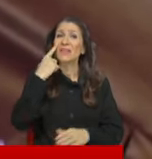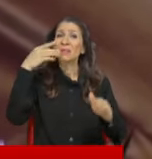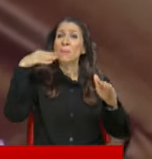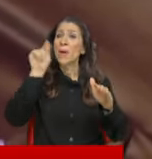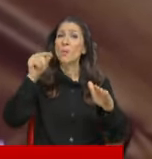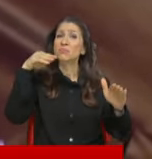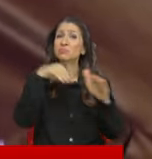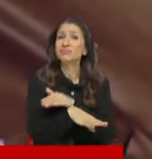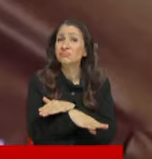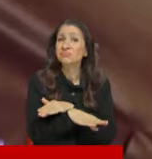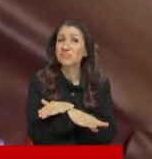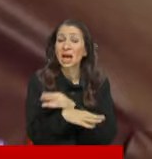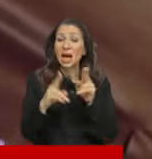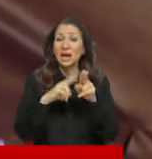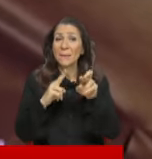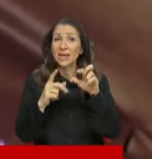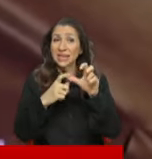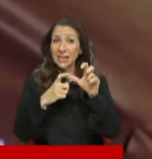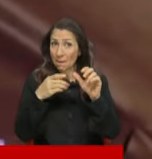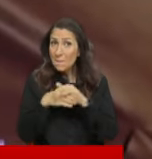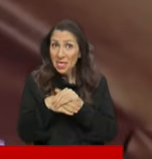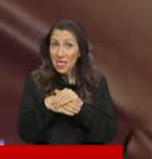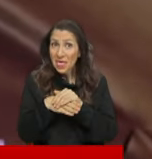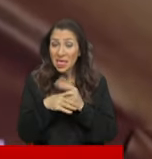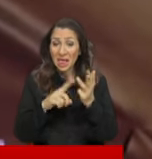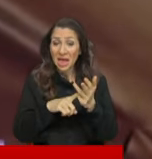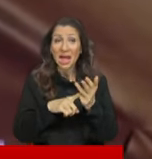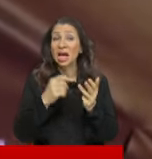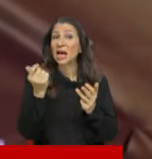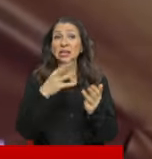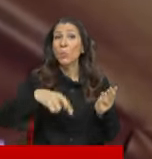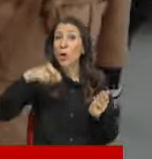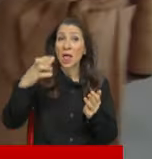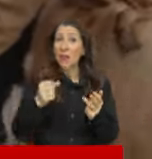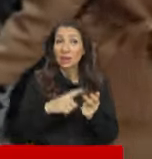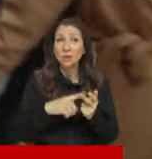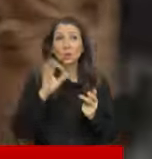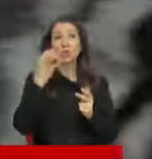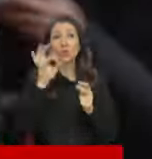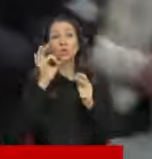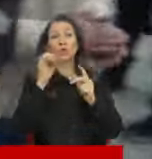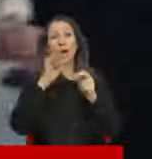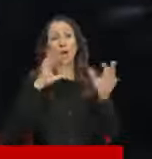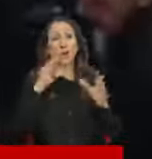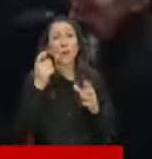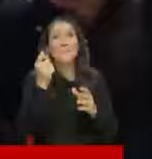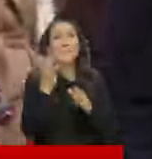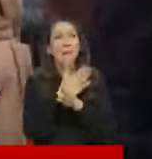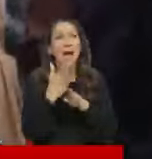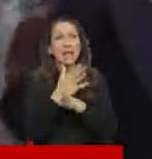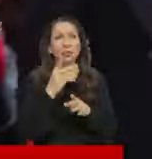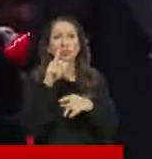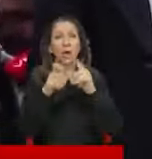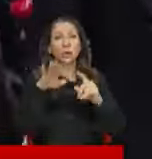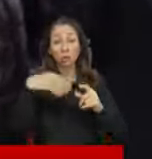memur olurken KPSS sınavına girdiler mi kaç puan aldılar Turgut altın Oka serveti üzerinden soruların